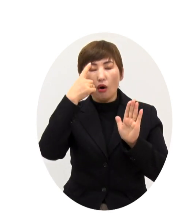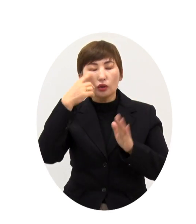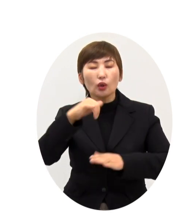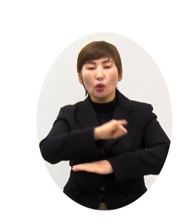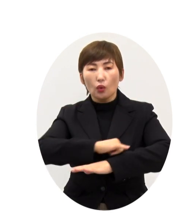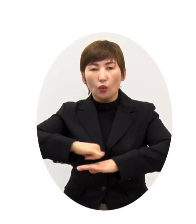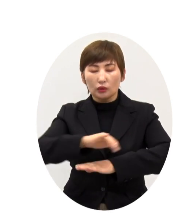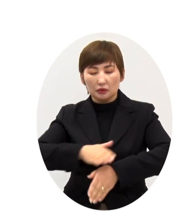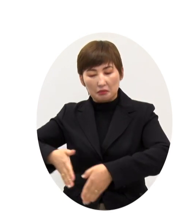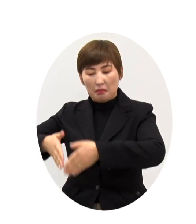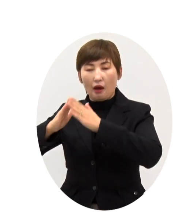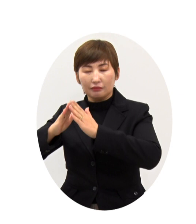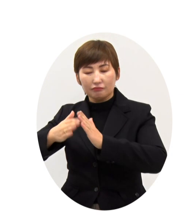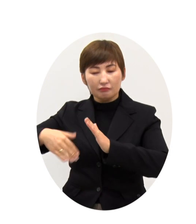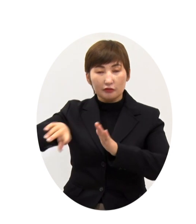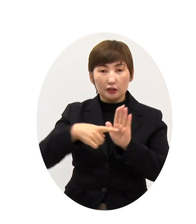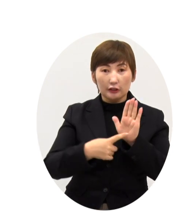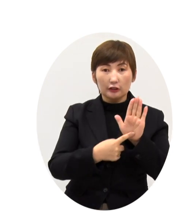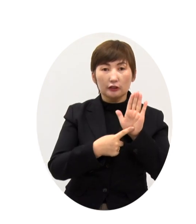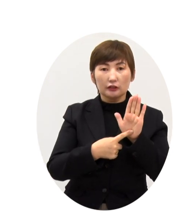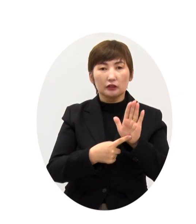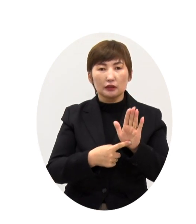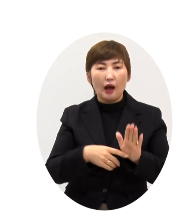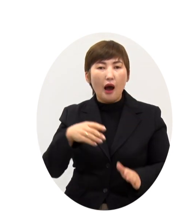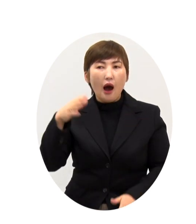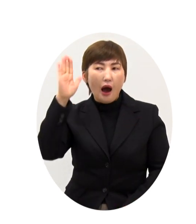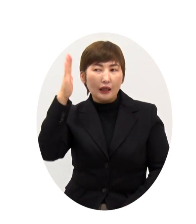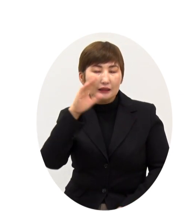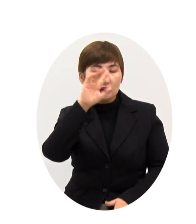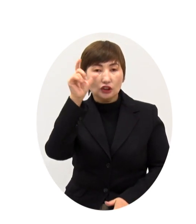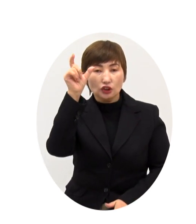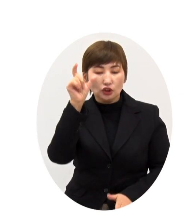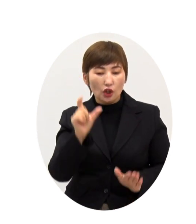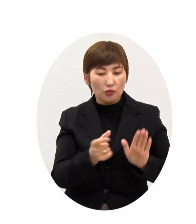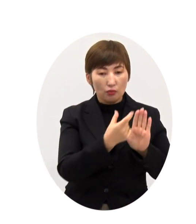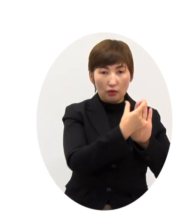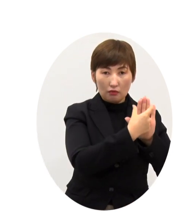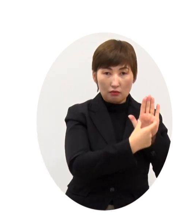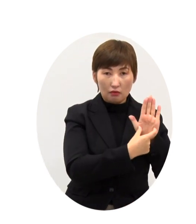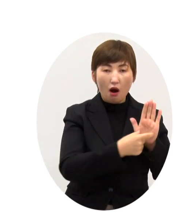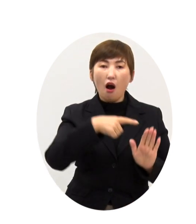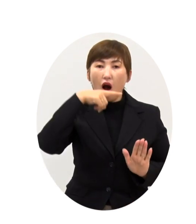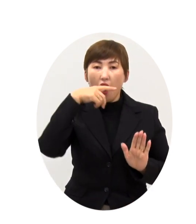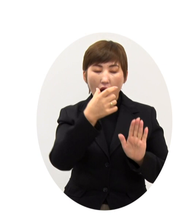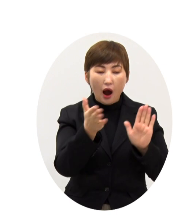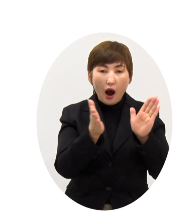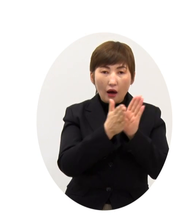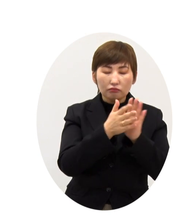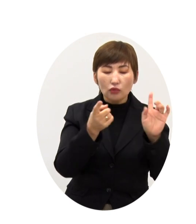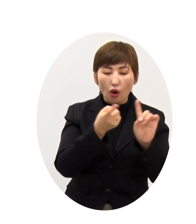тусгаар тогтнол бүрэн эрхт байдал цог хэмрийг илтгэсэн алтан соёмб эрдний хүлгийг хослуулан